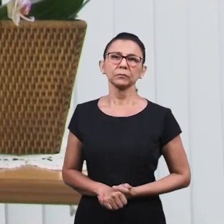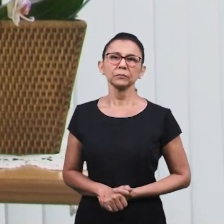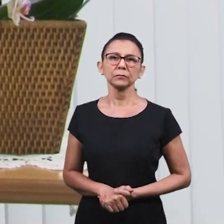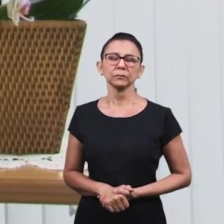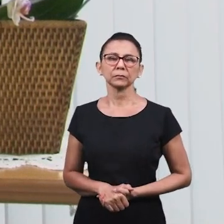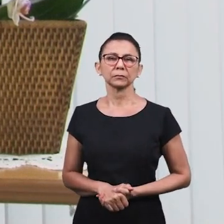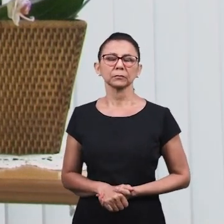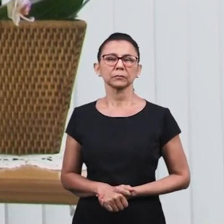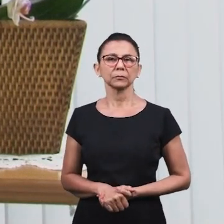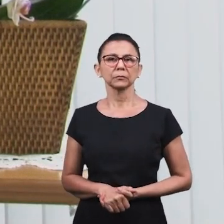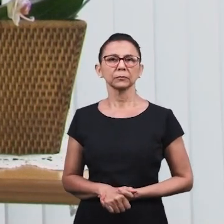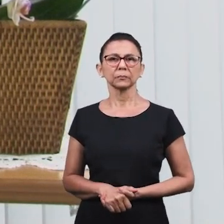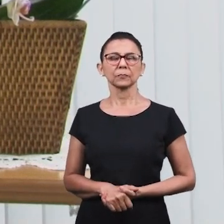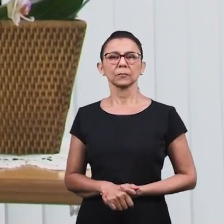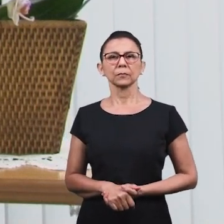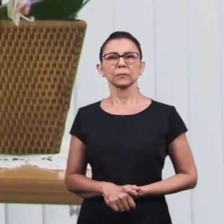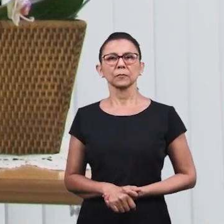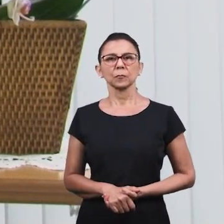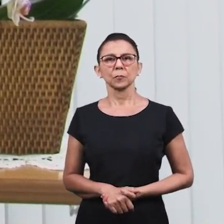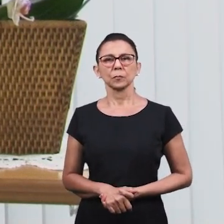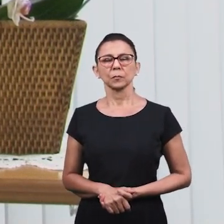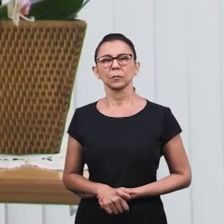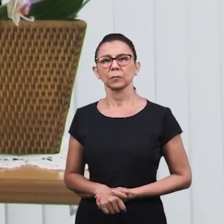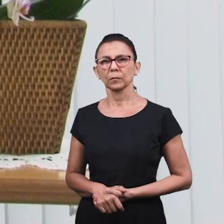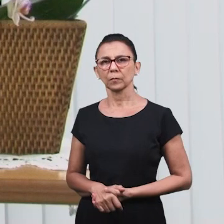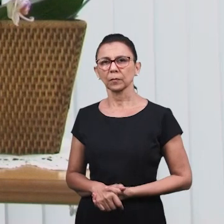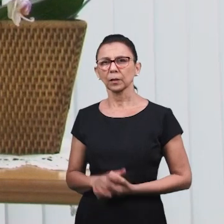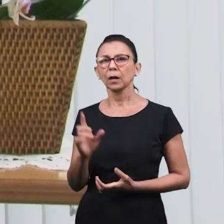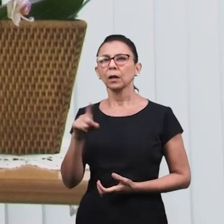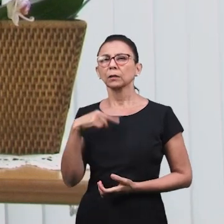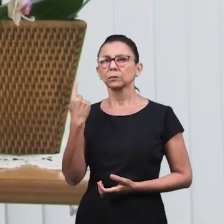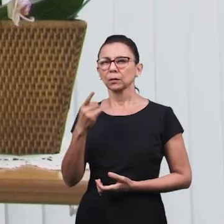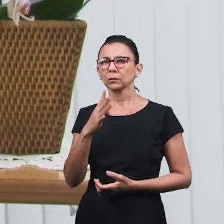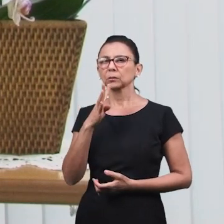fidèle. Nous ne sommes pas une Église